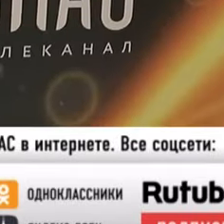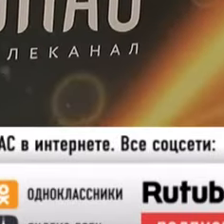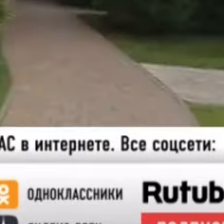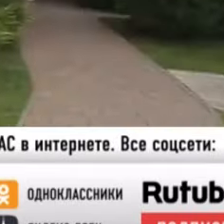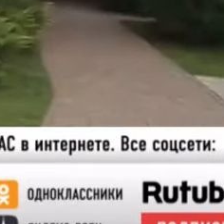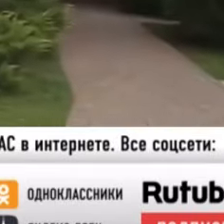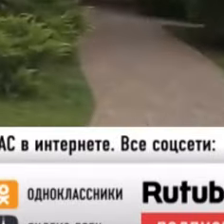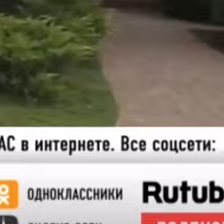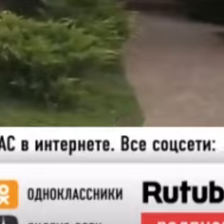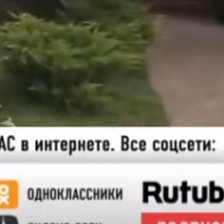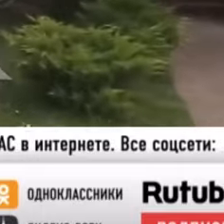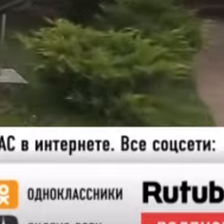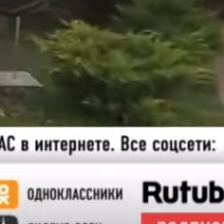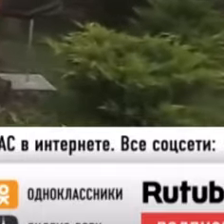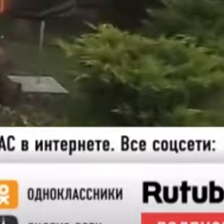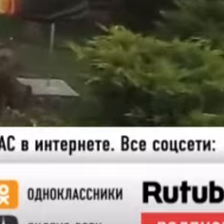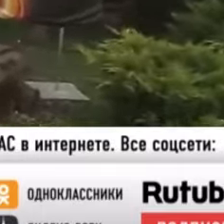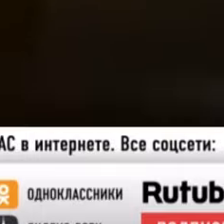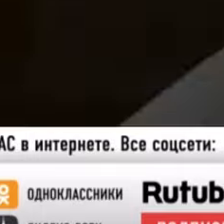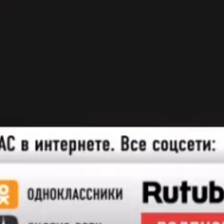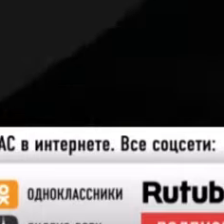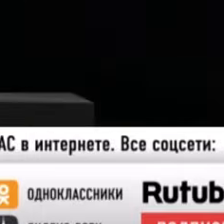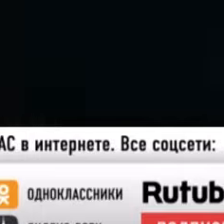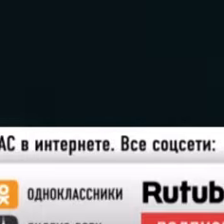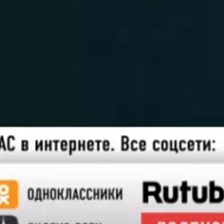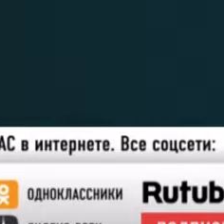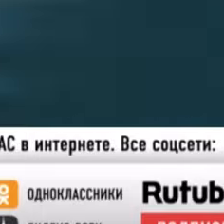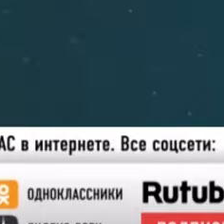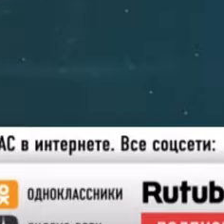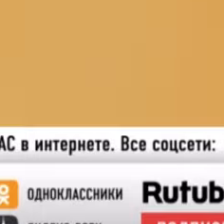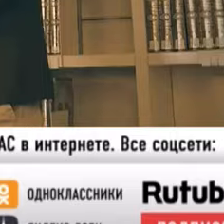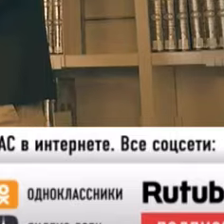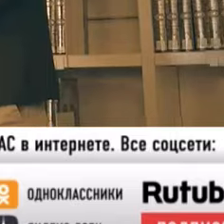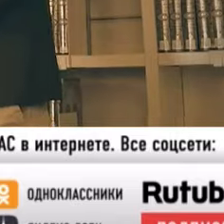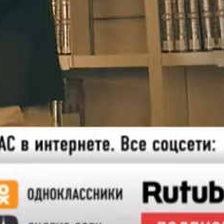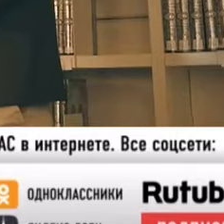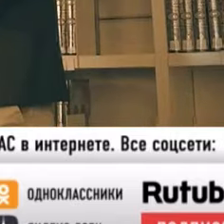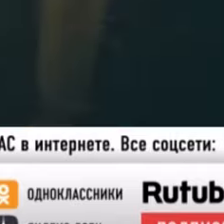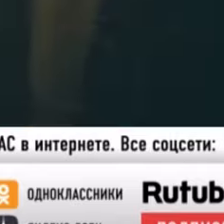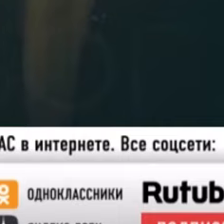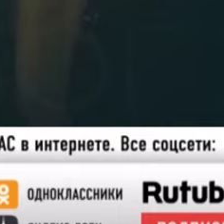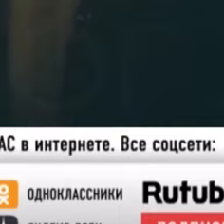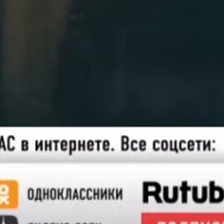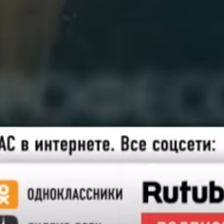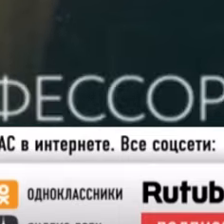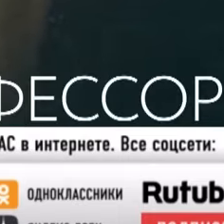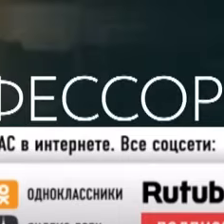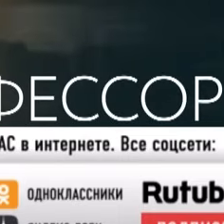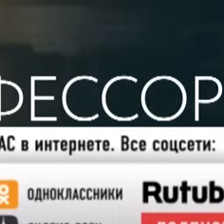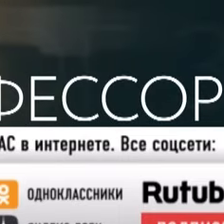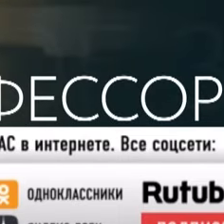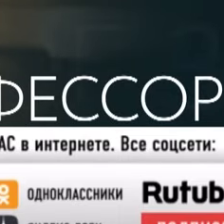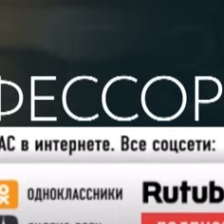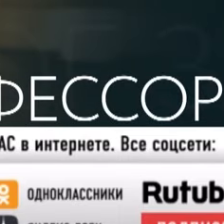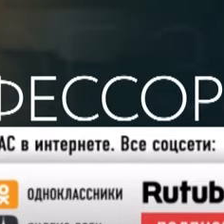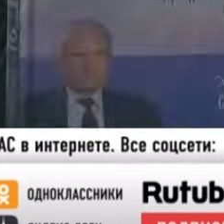добровольцев будут пытаться преодолеть зависимость, которая чуть не сломала их жизнь. 12. Книга по проекту телеканала «Спас»